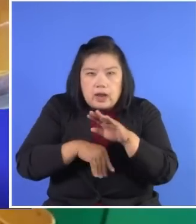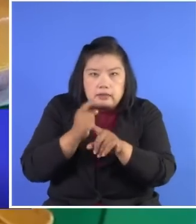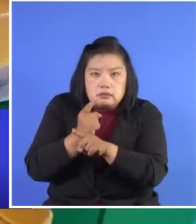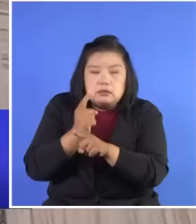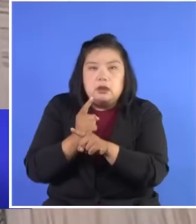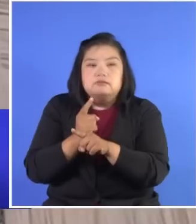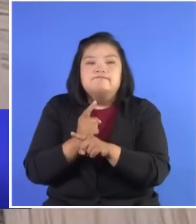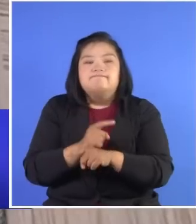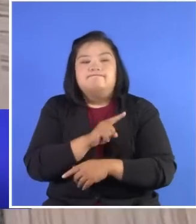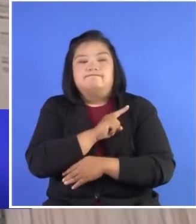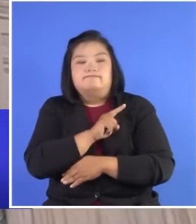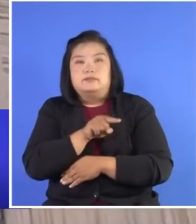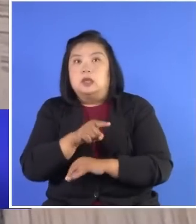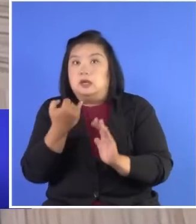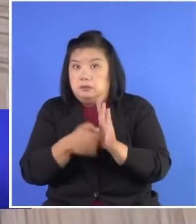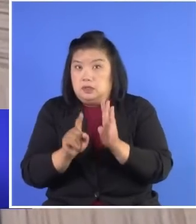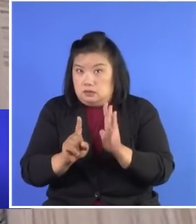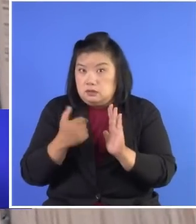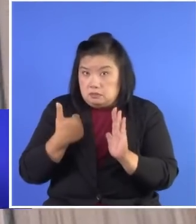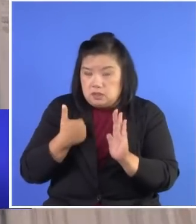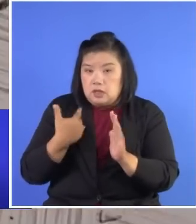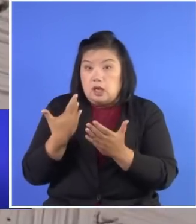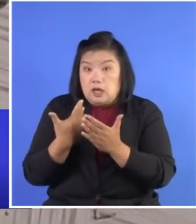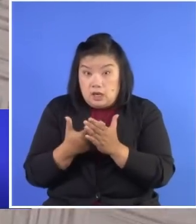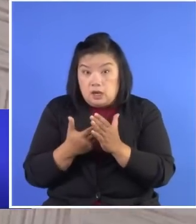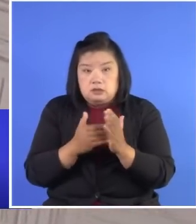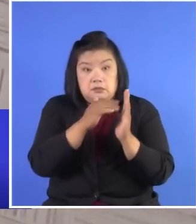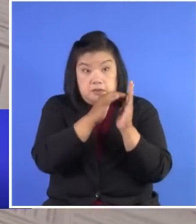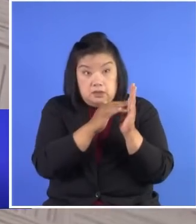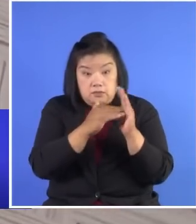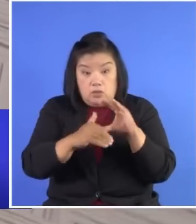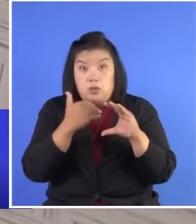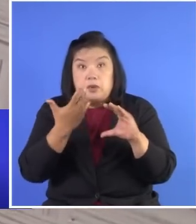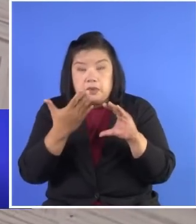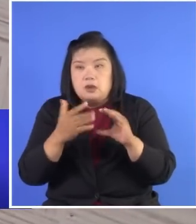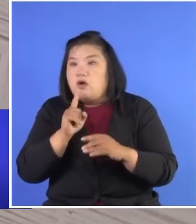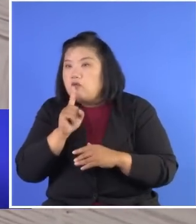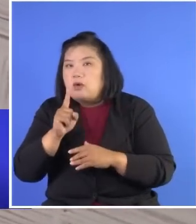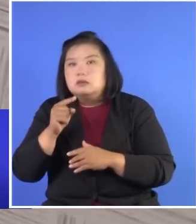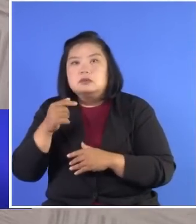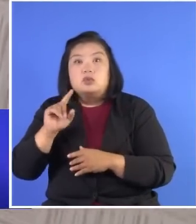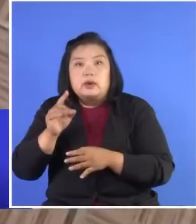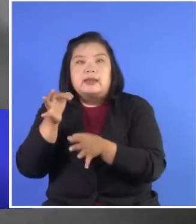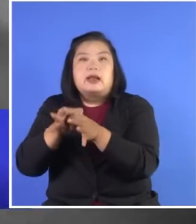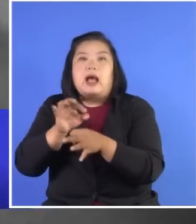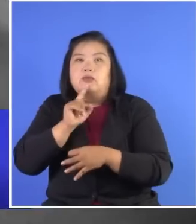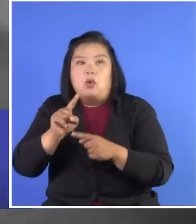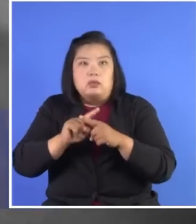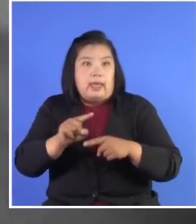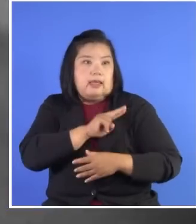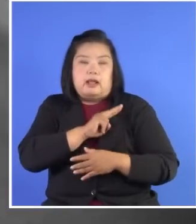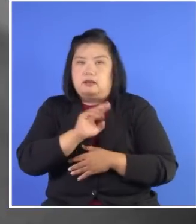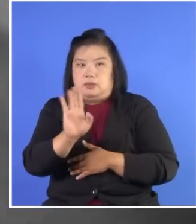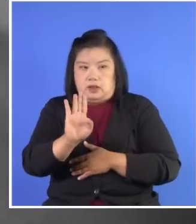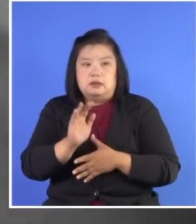คดีนะอันนี้มีความผิดนะคะเงินไม่ออกยังไงเนี่ยแจ้งธนาคารเค้านะแต่อย่าไปทำลายข้าวของแบบนี้นะคะเงินไม่ออกเป็นเพราะตัวเอง